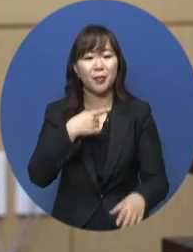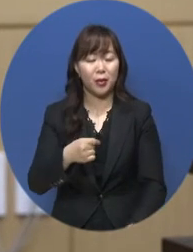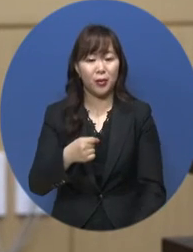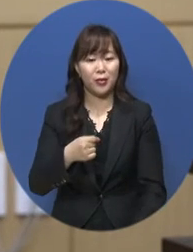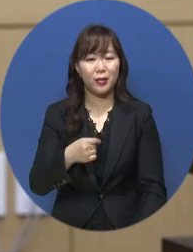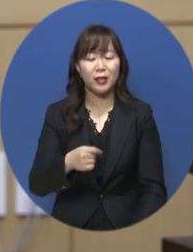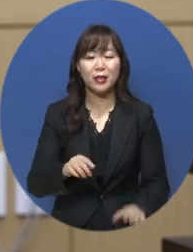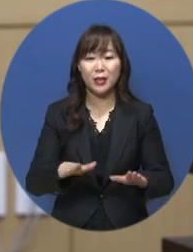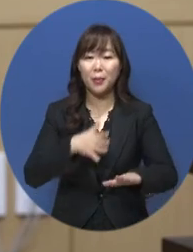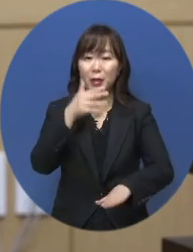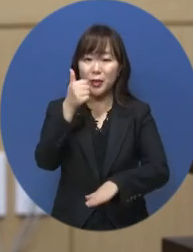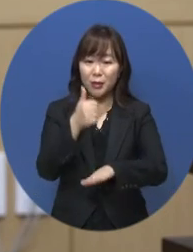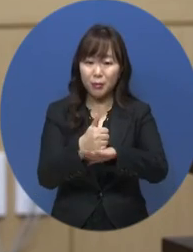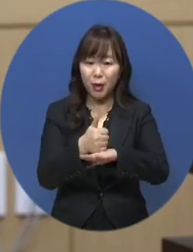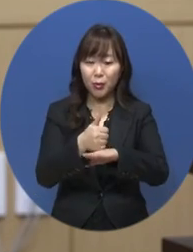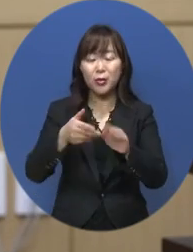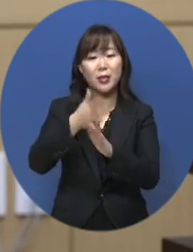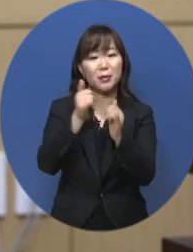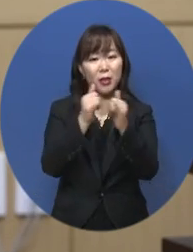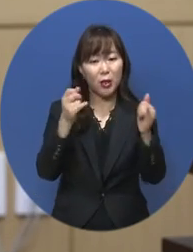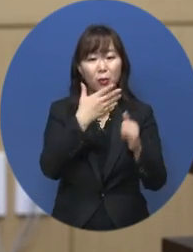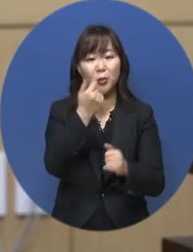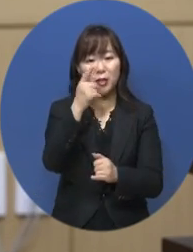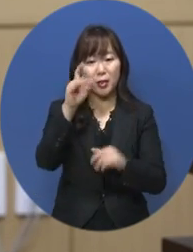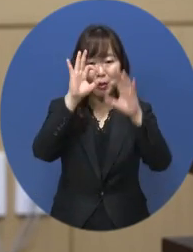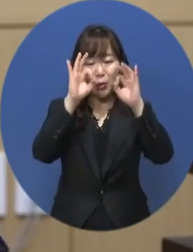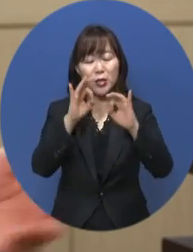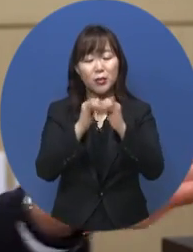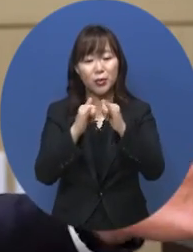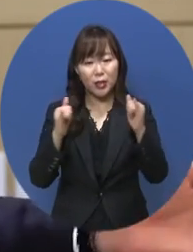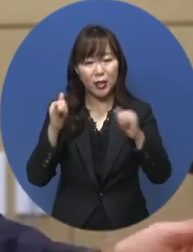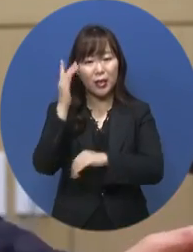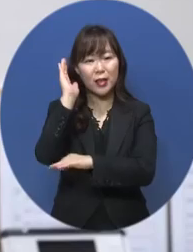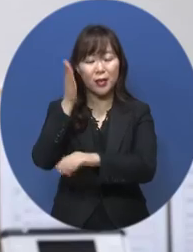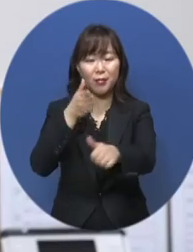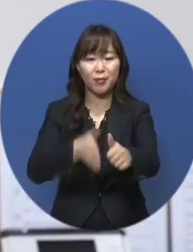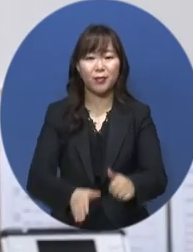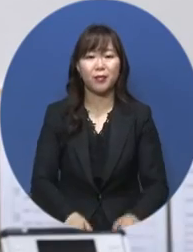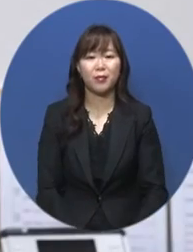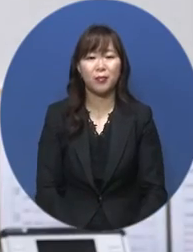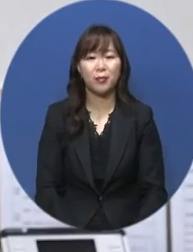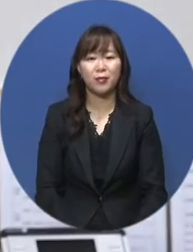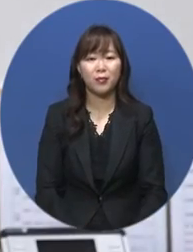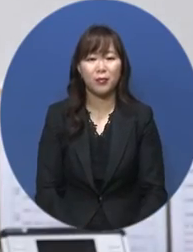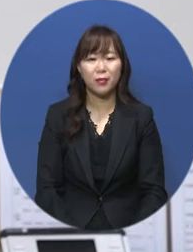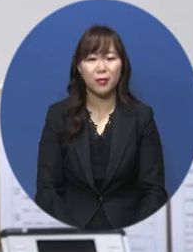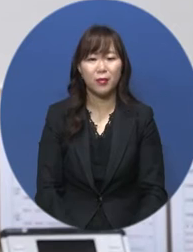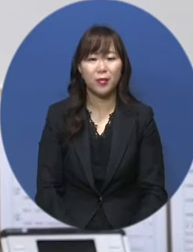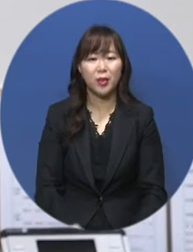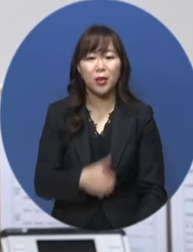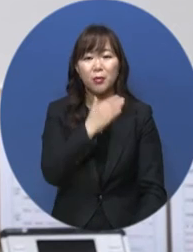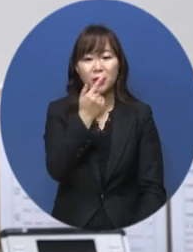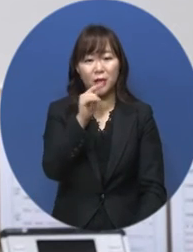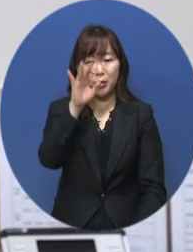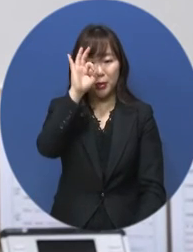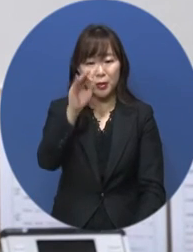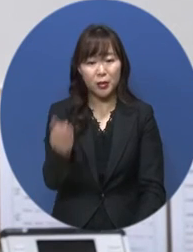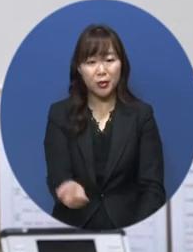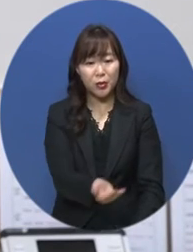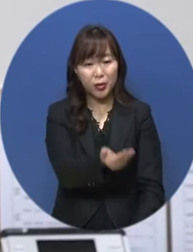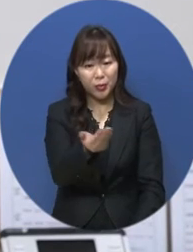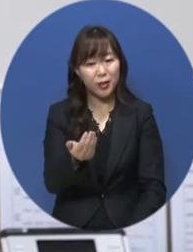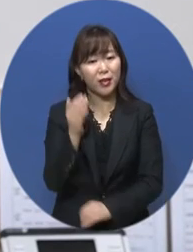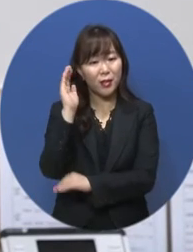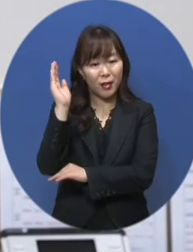그러면 우리 끝으로 정오 시민들과 복지TV 시청자분들께 한 말씀 부탁드리겠습니다. 먼저 복지TV 시청자분들께 한